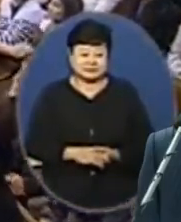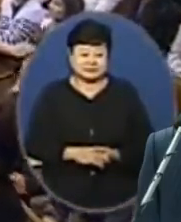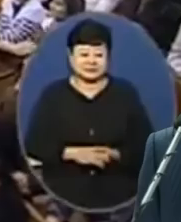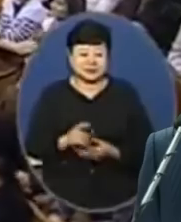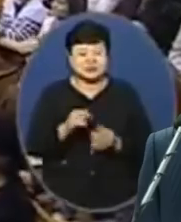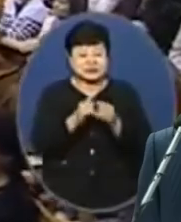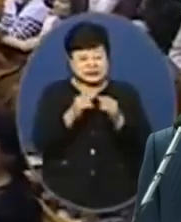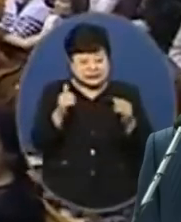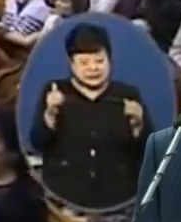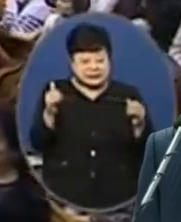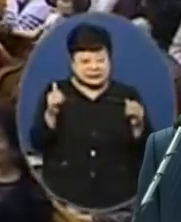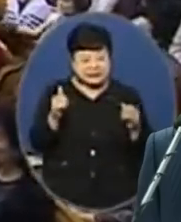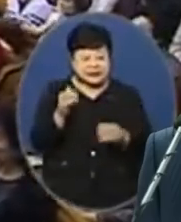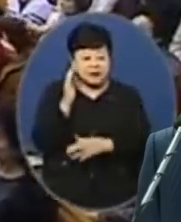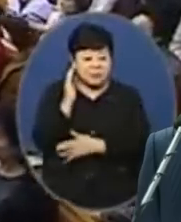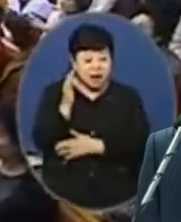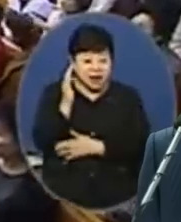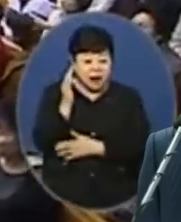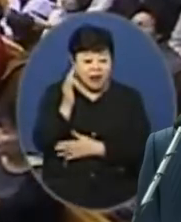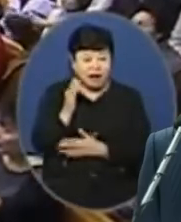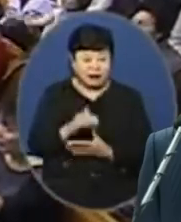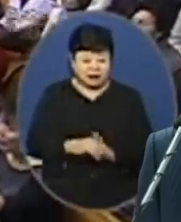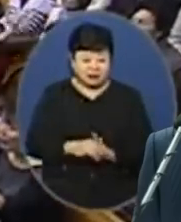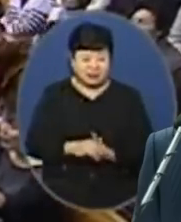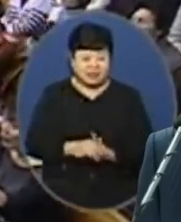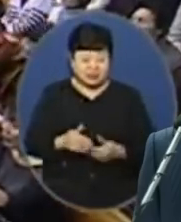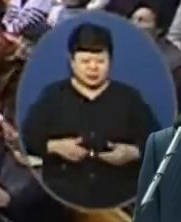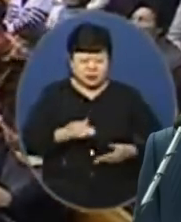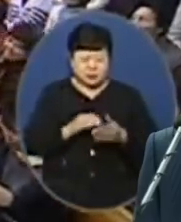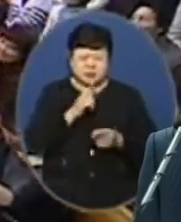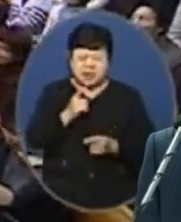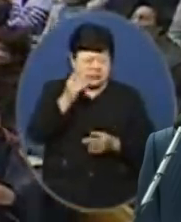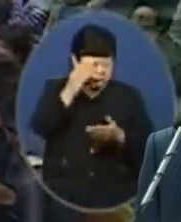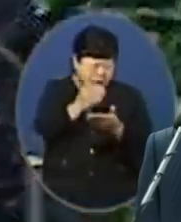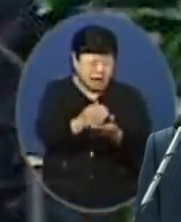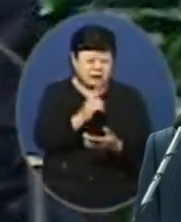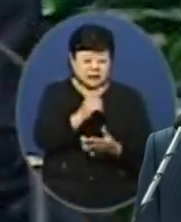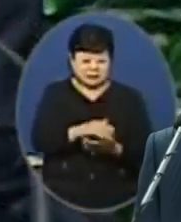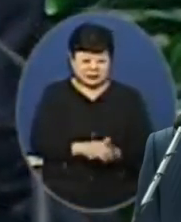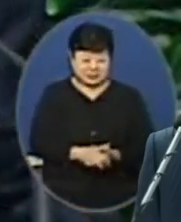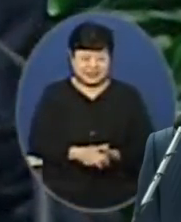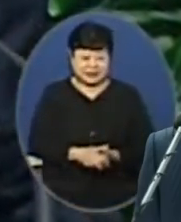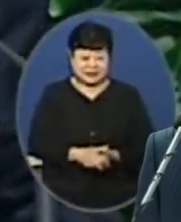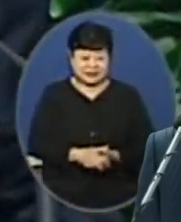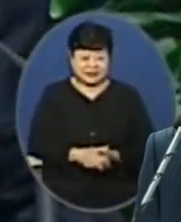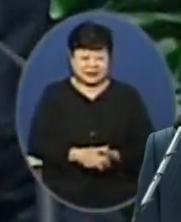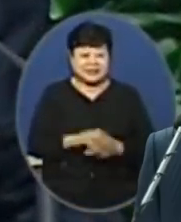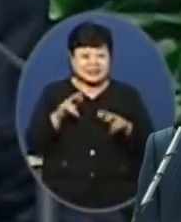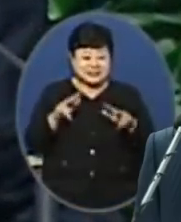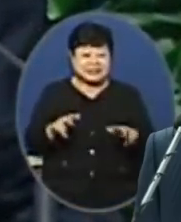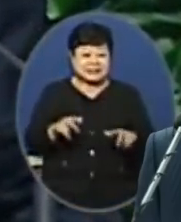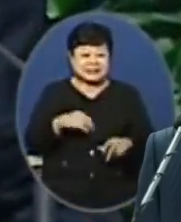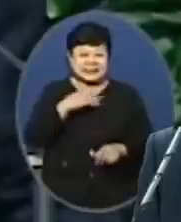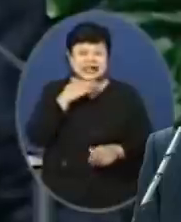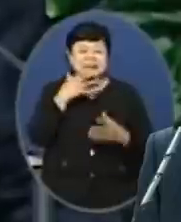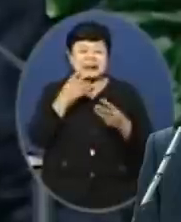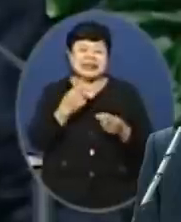어떤 사람들이 내가 이야기를 하면 그런 쓸데없는 이야기를 강단에서 한다고 할 것이지만 이제 나이도